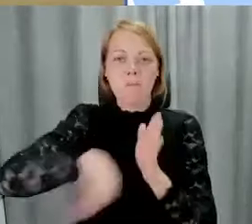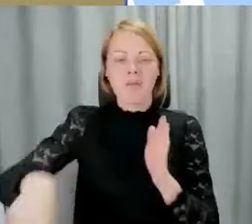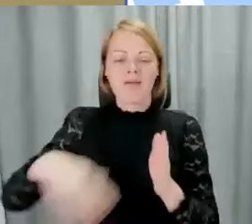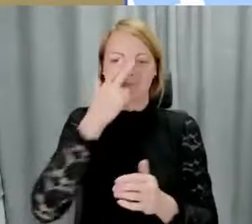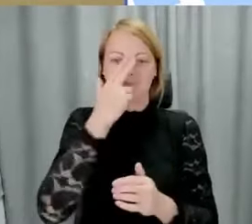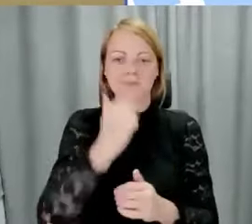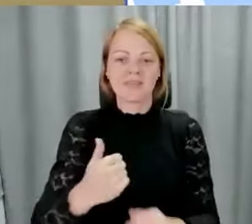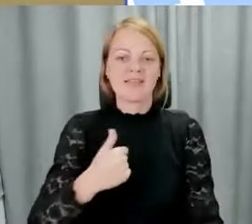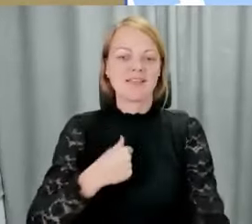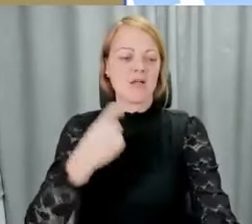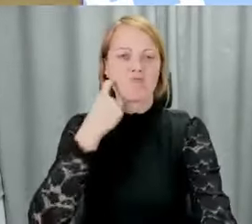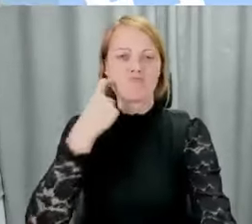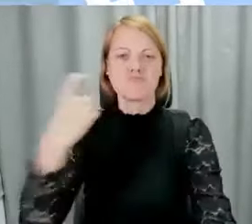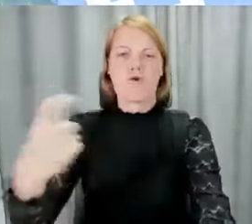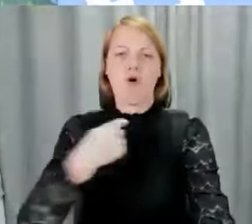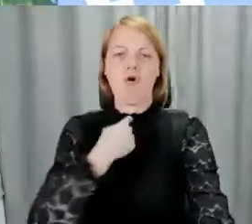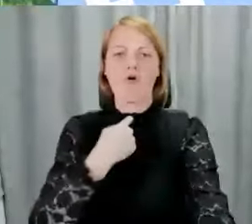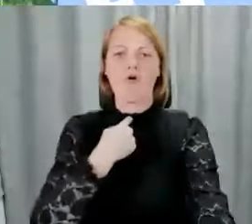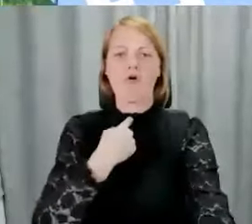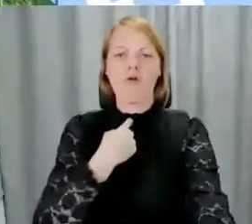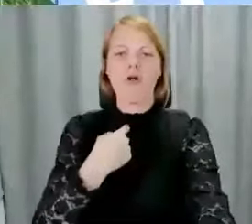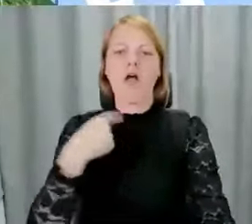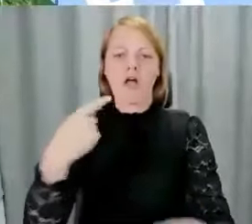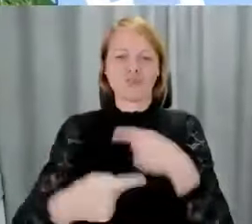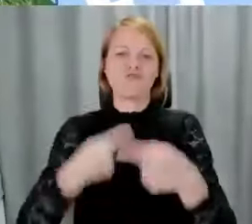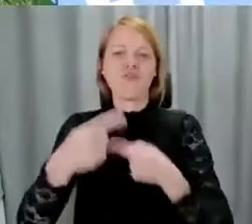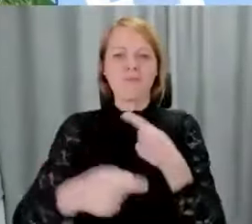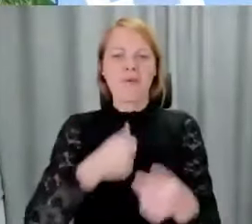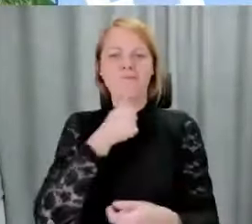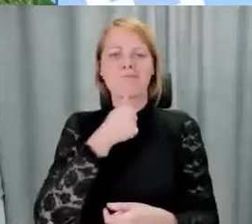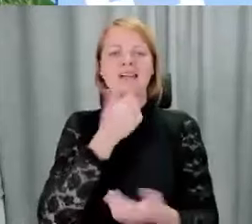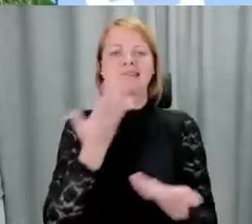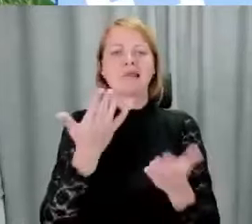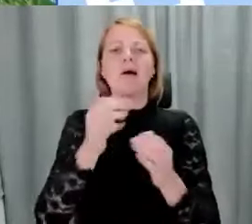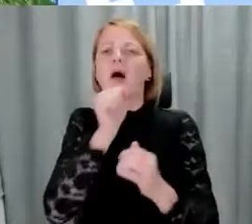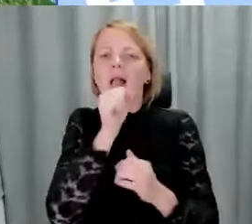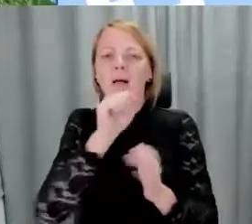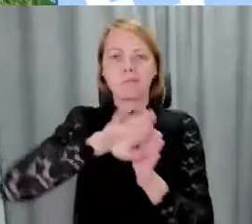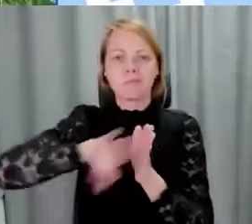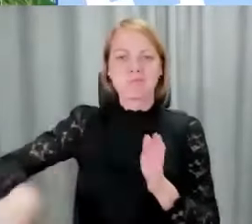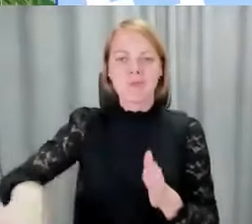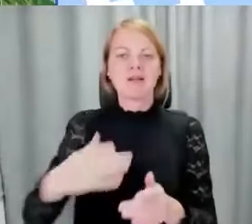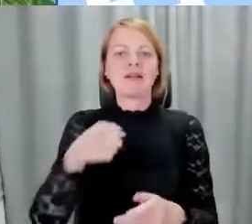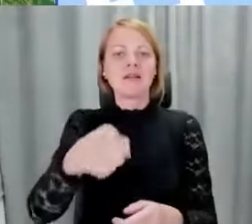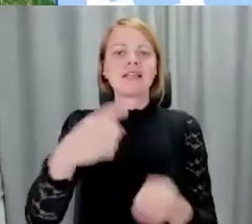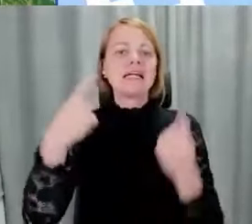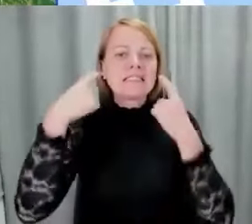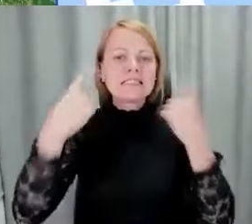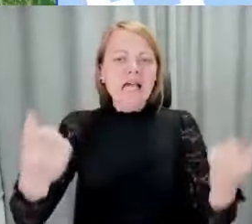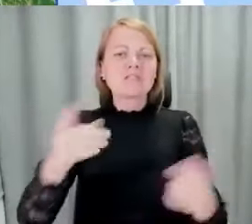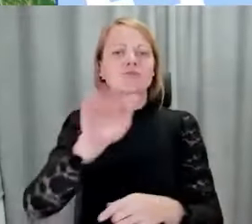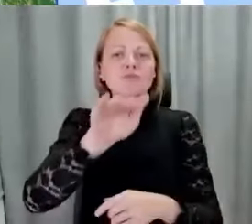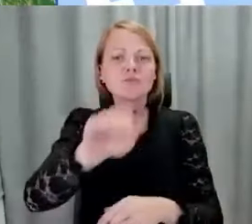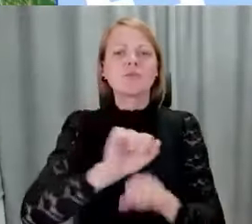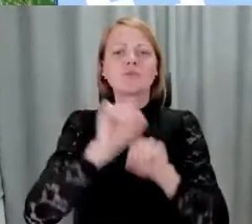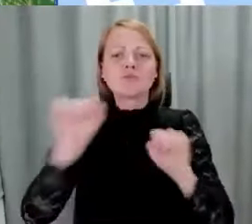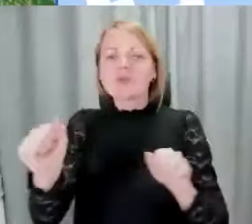un pietiekami skaļa balss, tāpēc es tā kā es vienmēr mēģināju iztikt bez. Bet es, ja pēkšņi jūs nedzirdat droši, sakat, es pieiešu